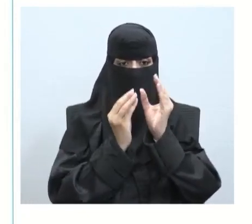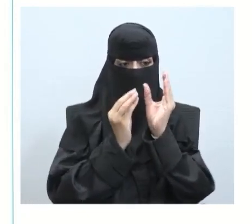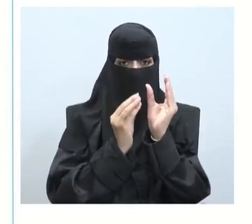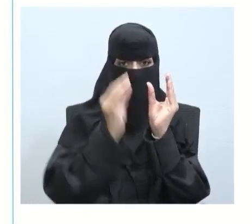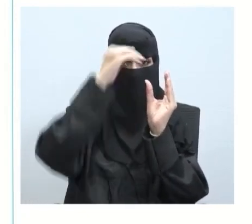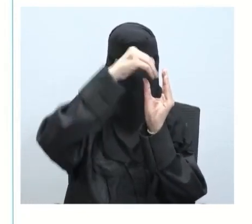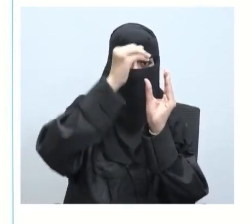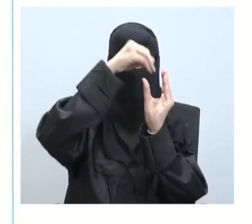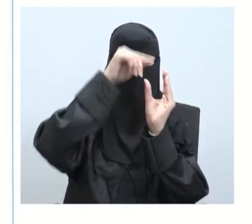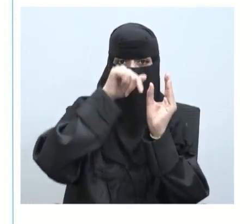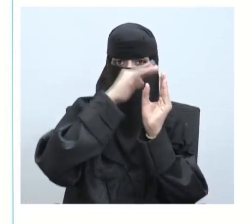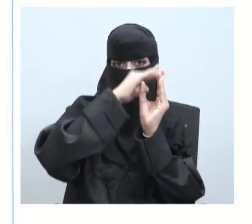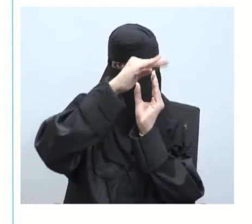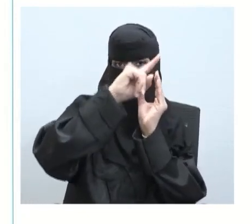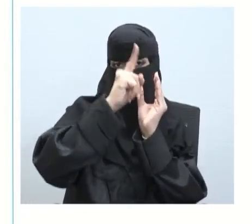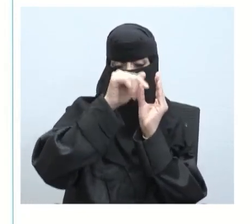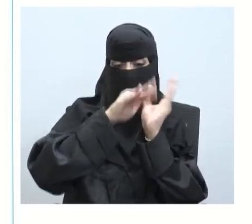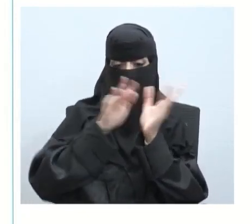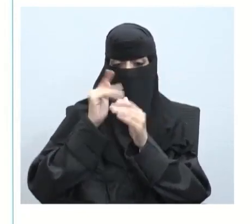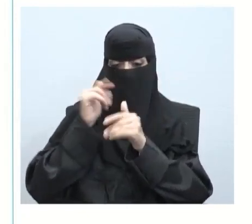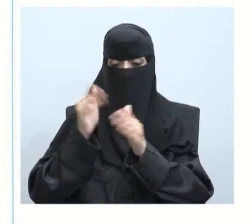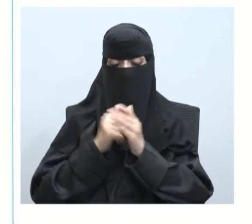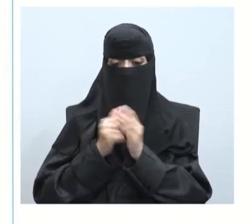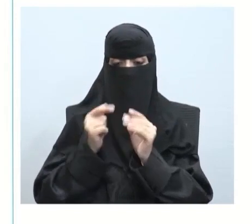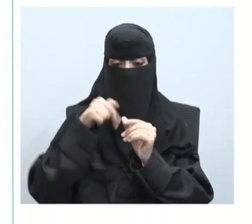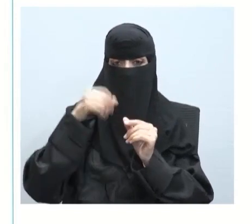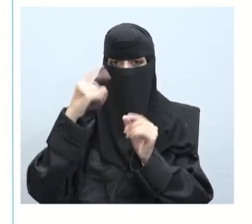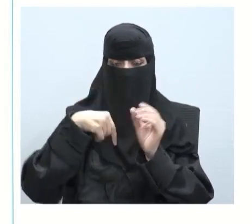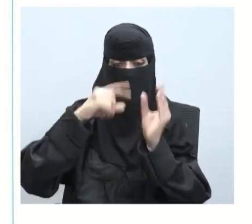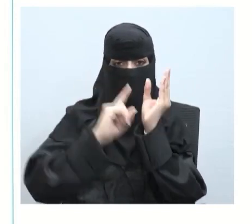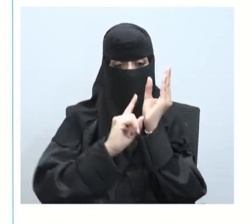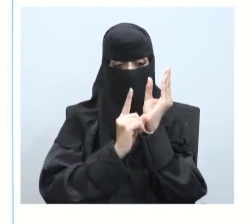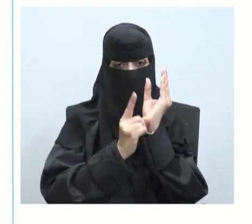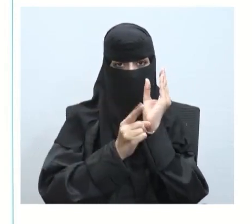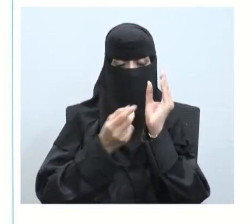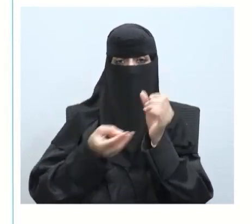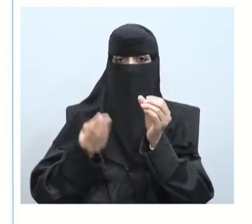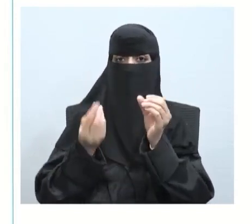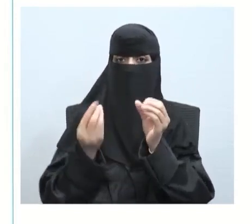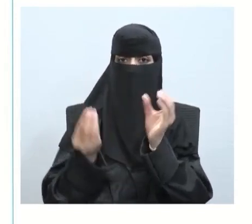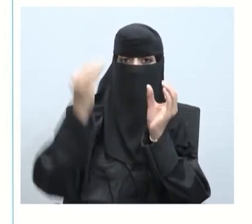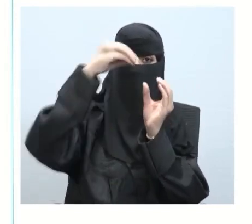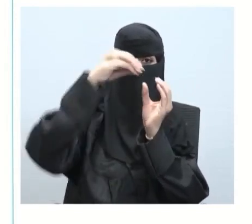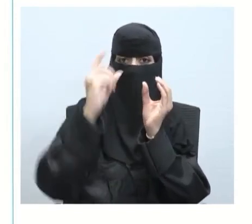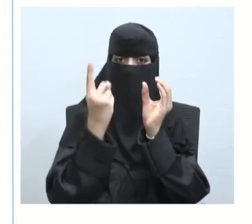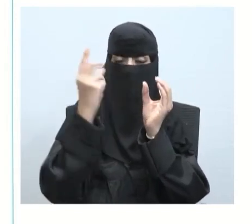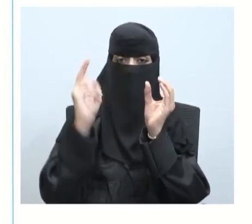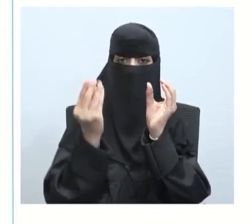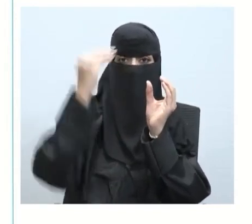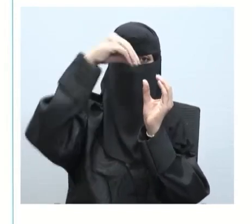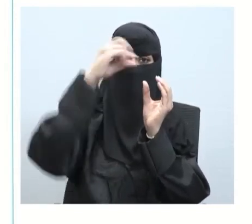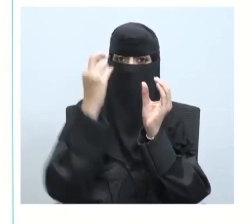ملؤها ام لا، ايضا الجاربج دروبس وهو عداد لتتبع عدد المرات باستخدام تعبئة